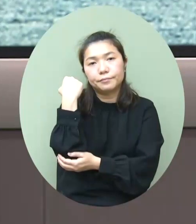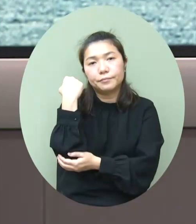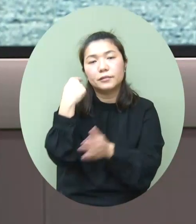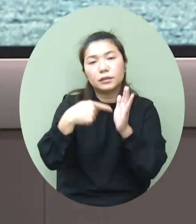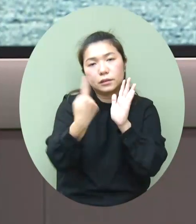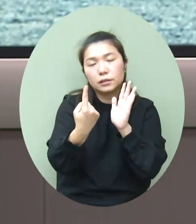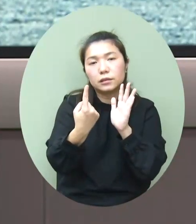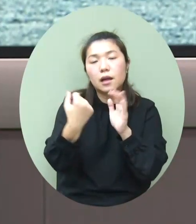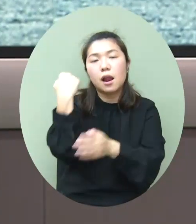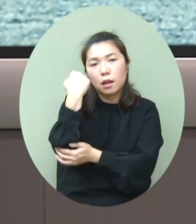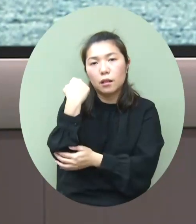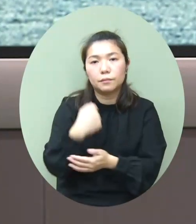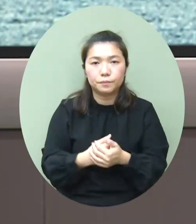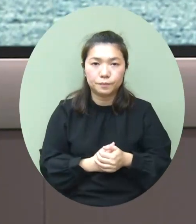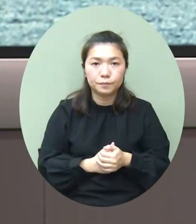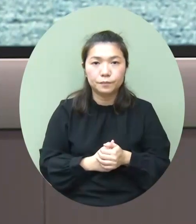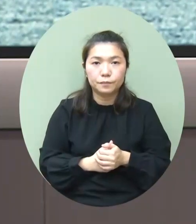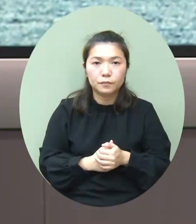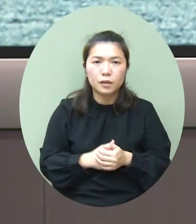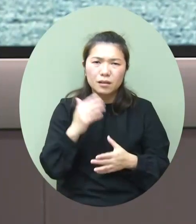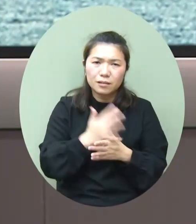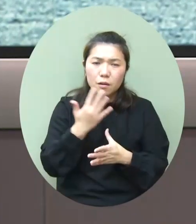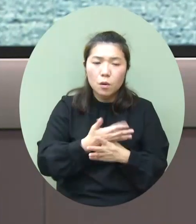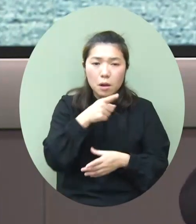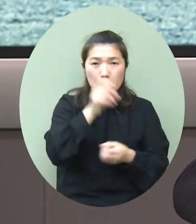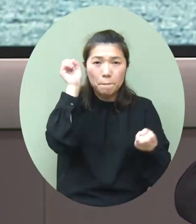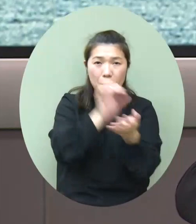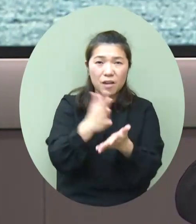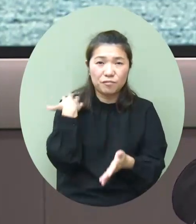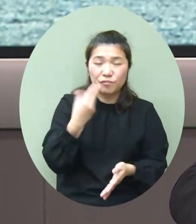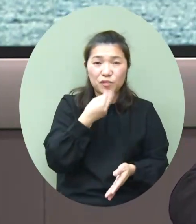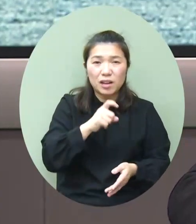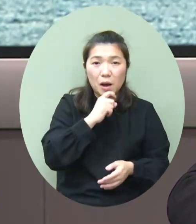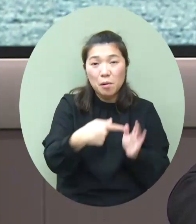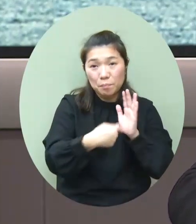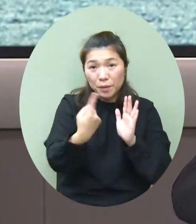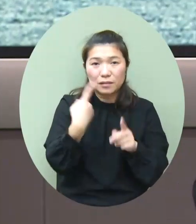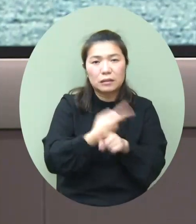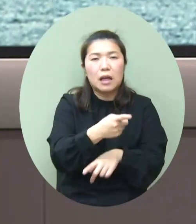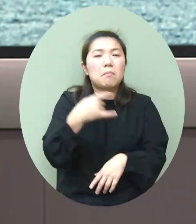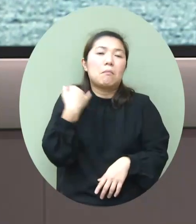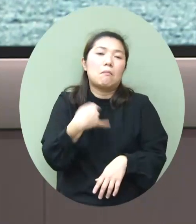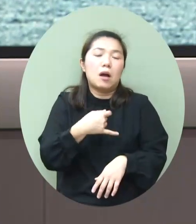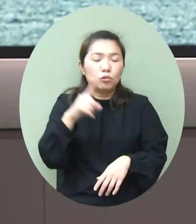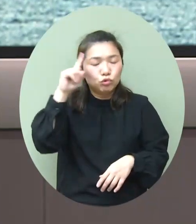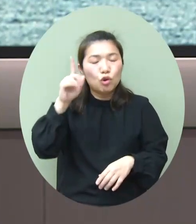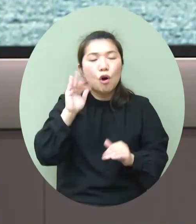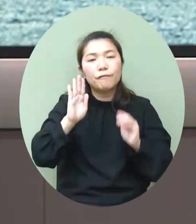好的保障。因为如果他们已经确诊，但是他们的抗体可能不够。